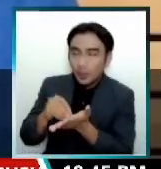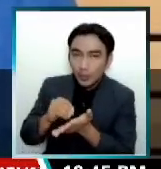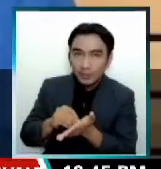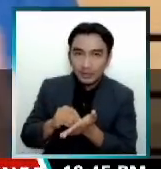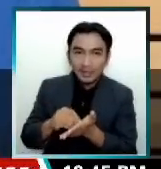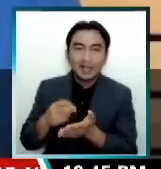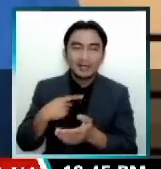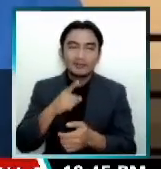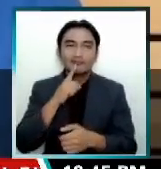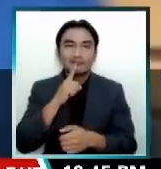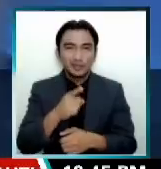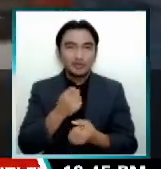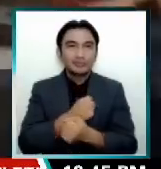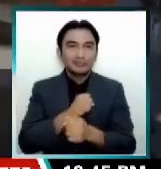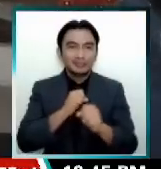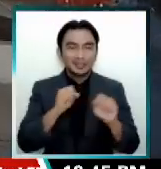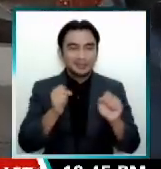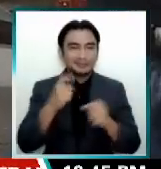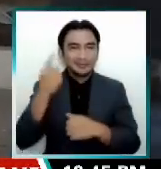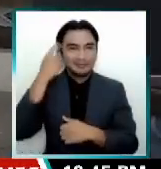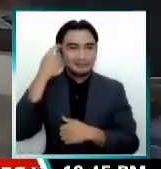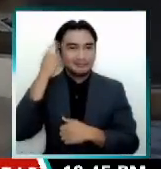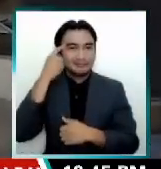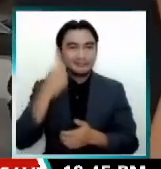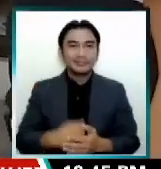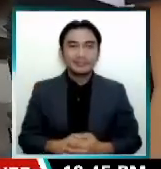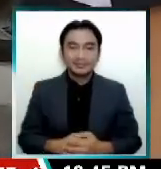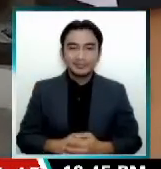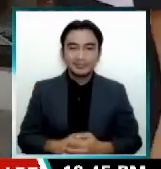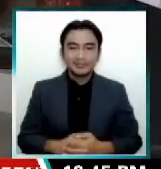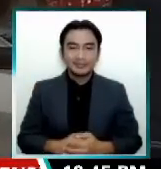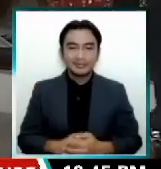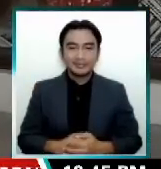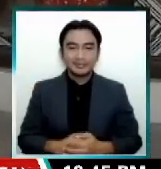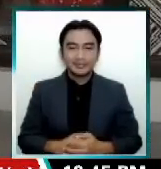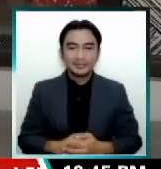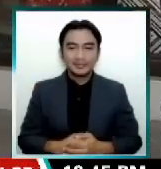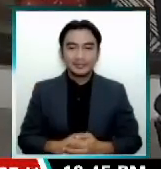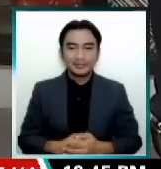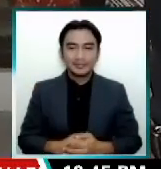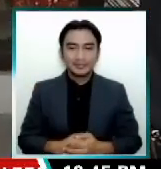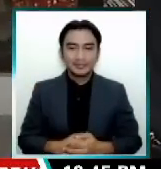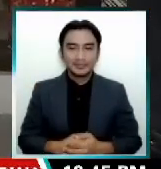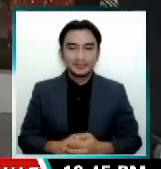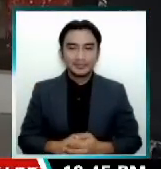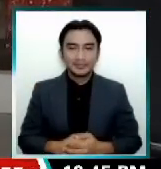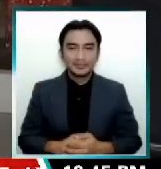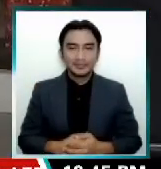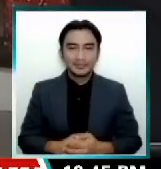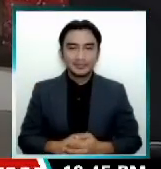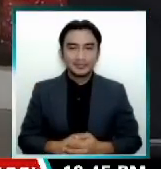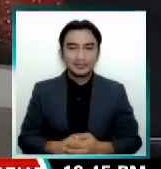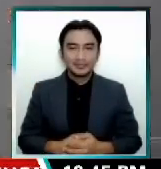ang ano mo, no, ang kaisipan mo. Katrina Son, nagbabalita para sa GMA Integrated News.